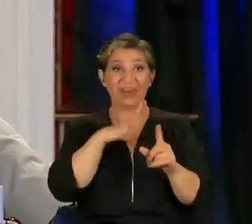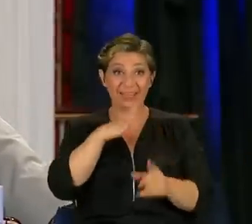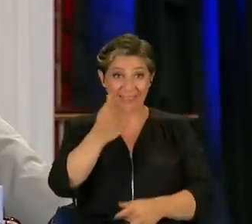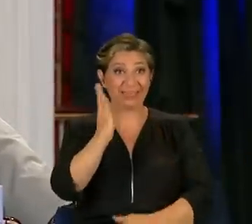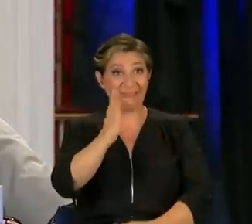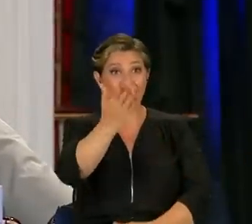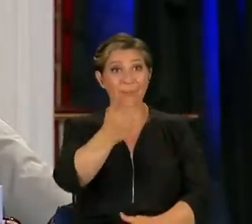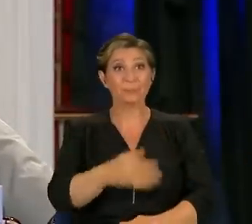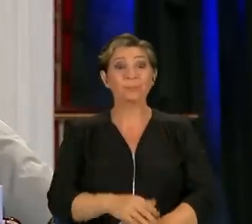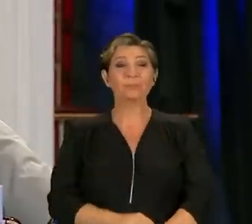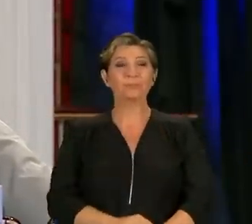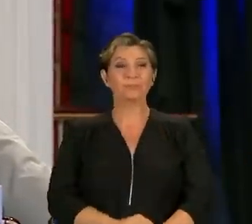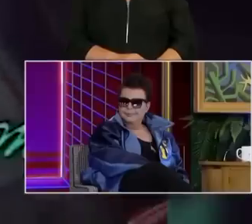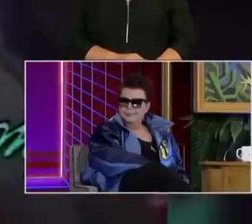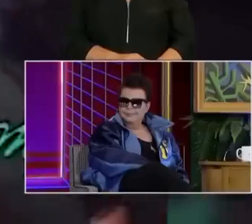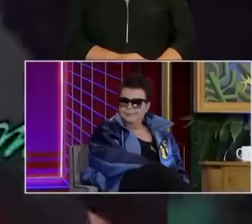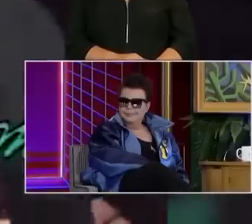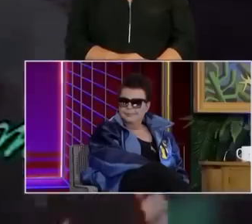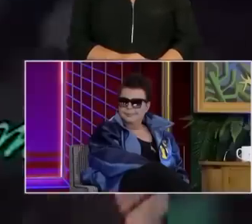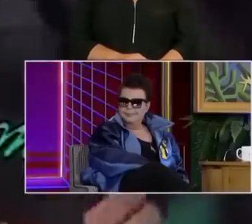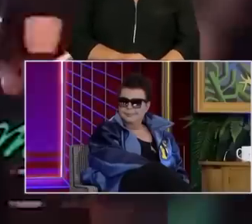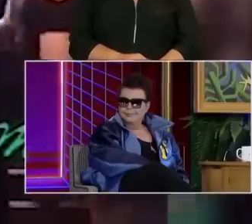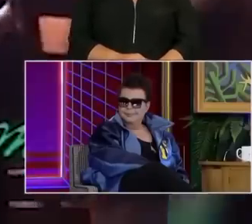Evet. Devam edelim.